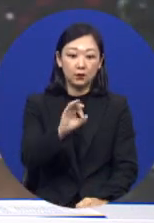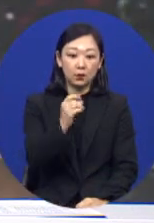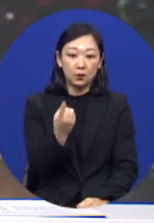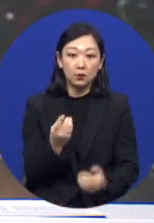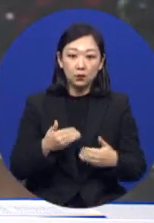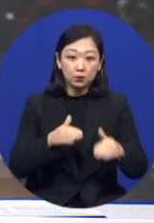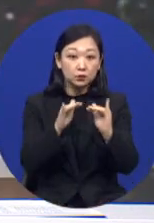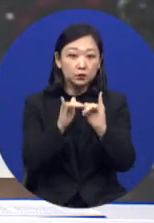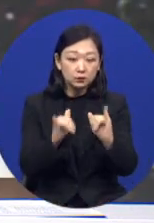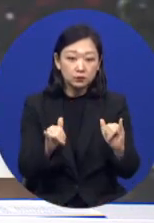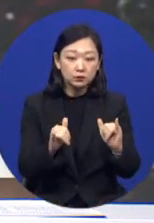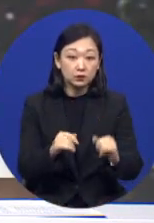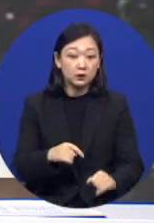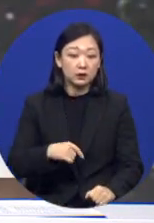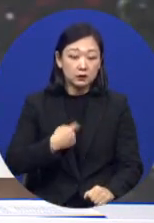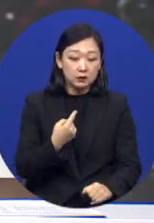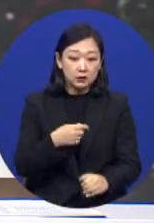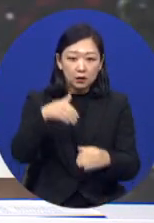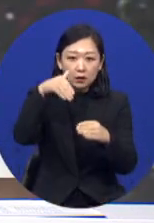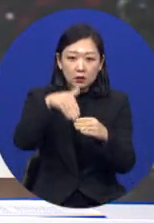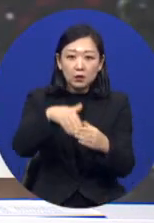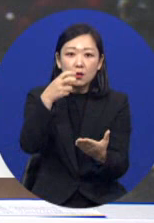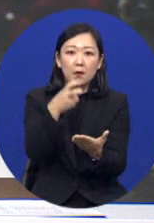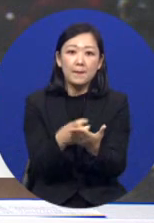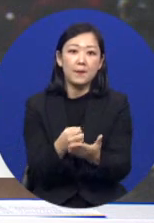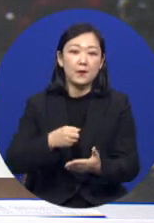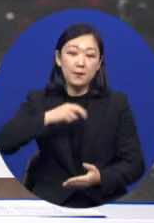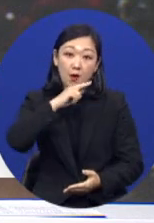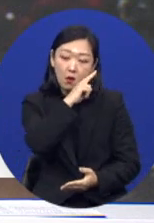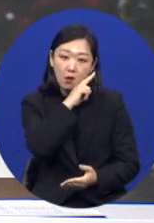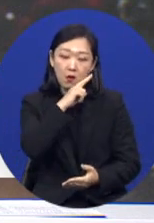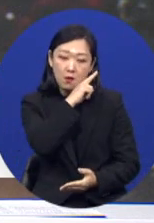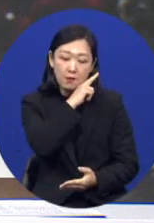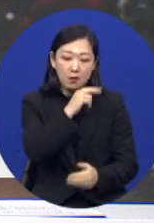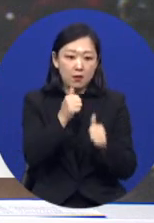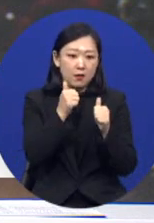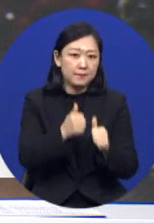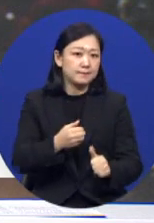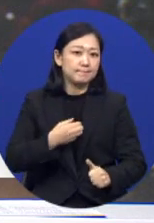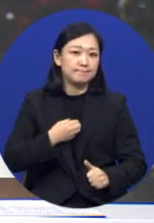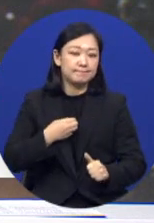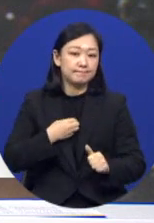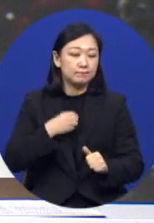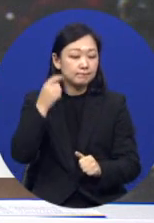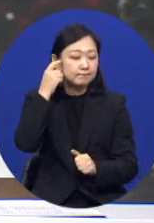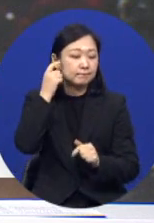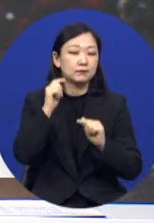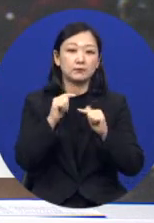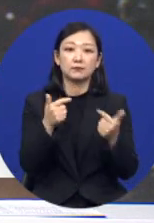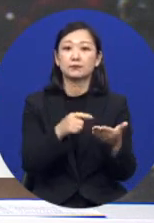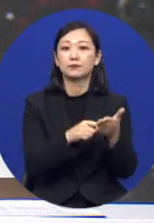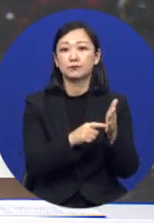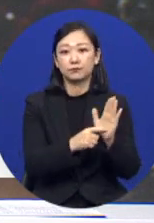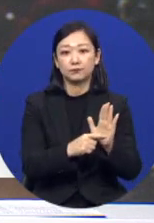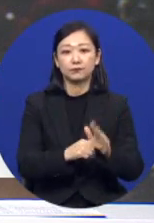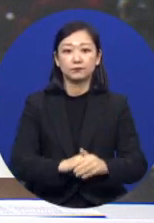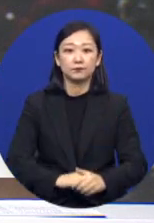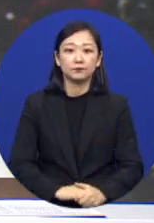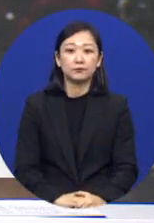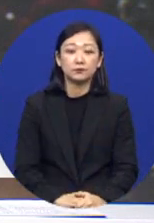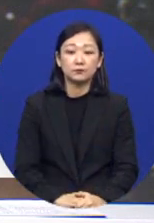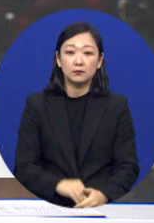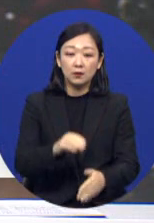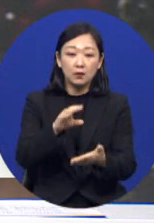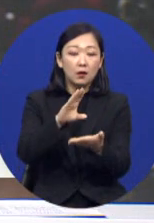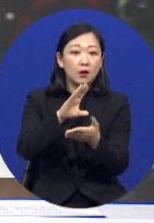오영훈 제주도지사가 자신의 선거법 위반 혐의를 사법 리스크라고 생각하지 않는다고 밝혔습니다.